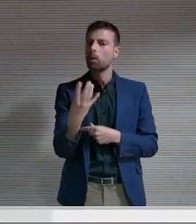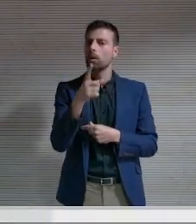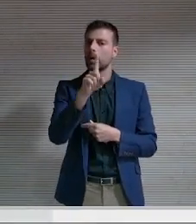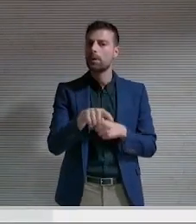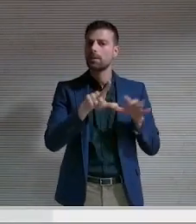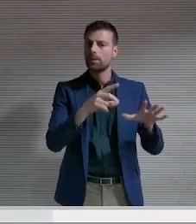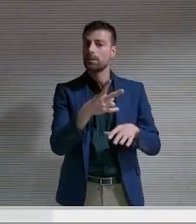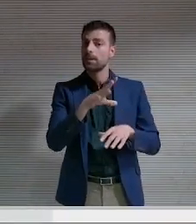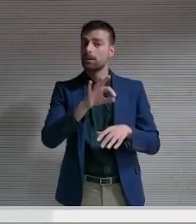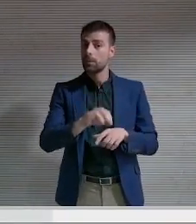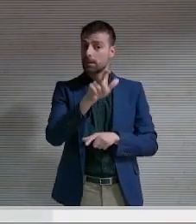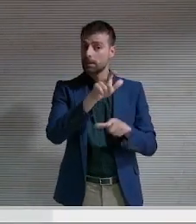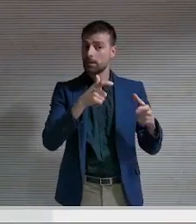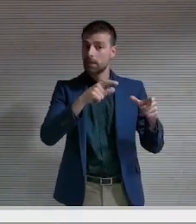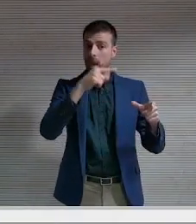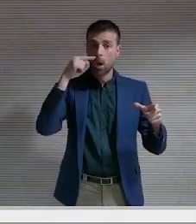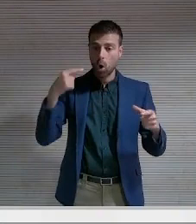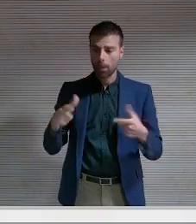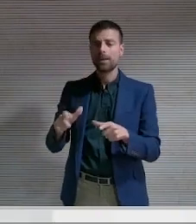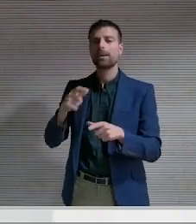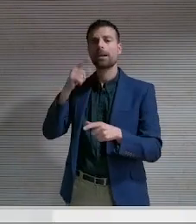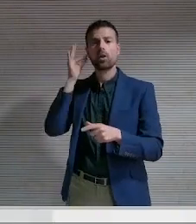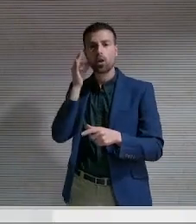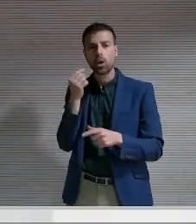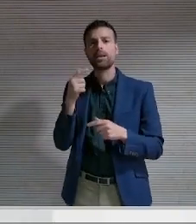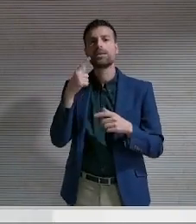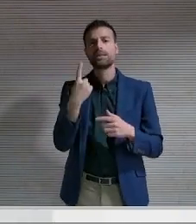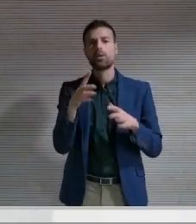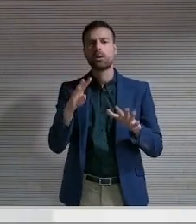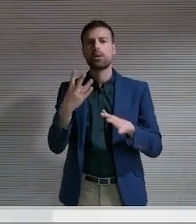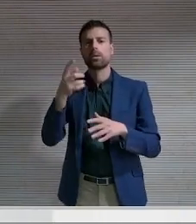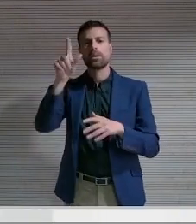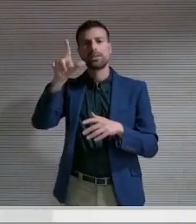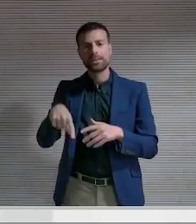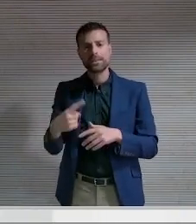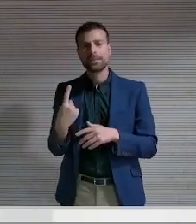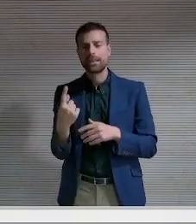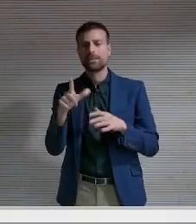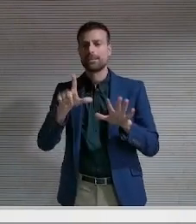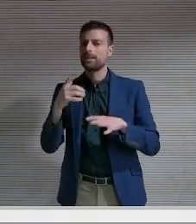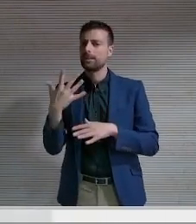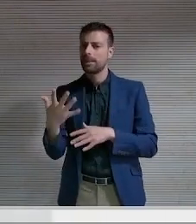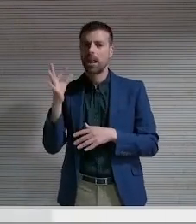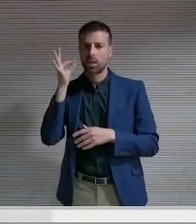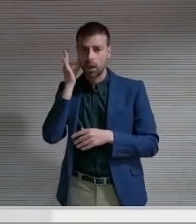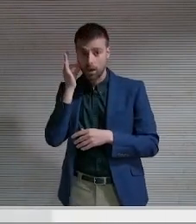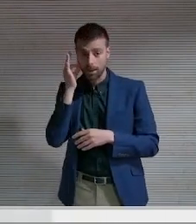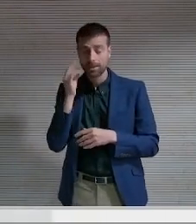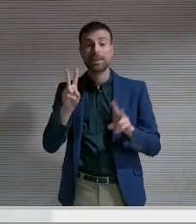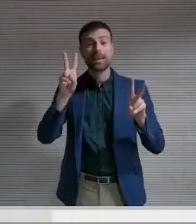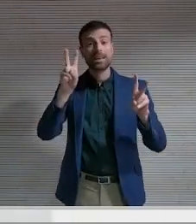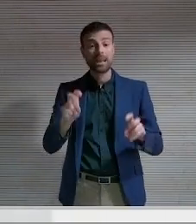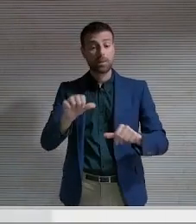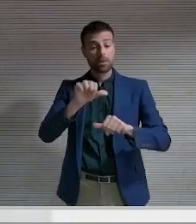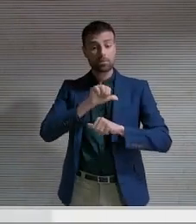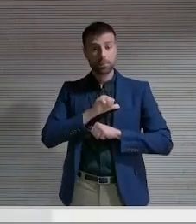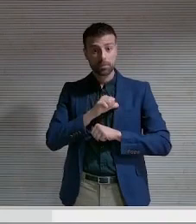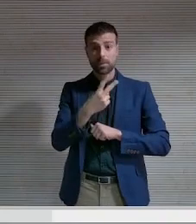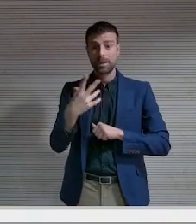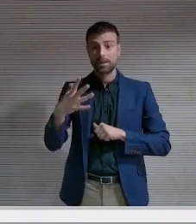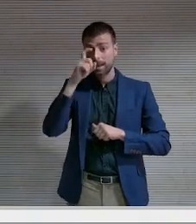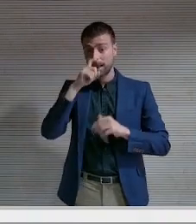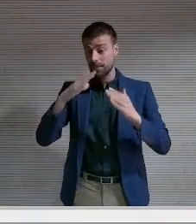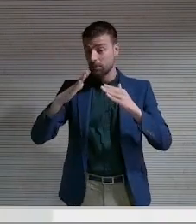144.620 persones són homes, 194.175 són dones. En relació a les persones aturades